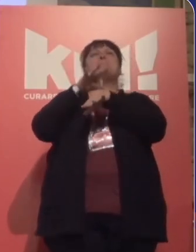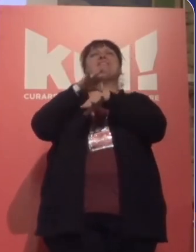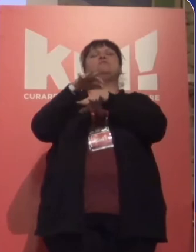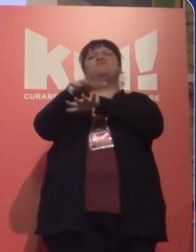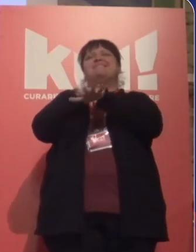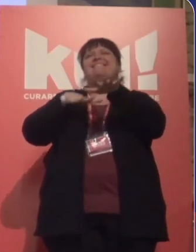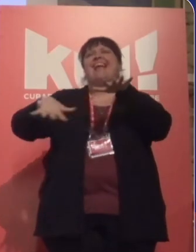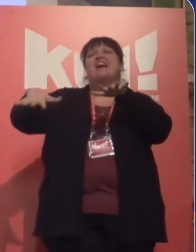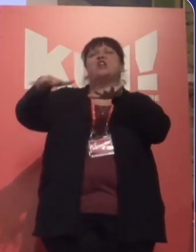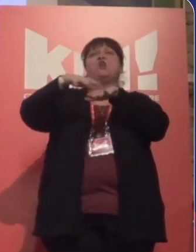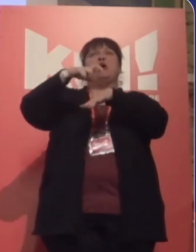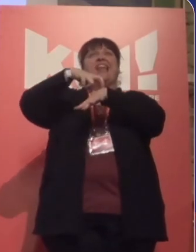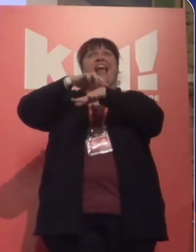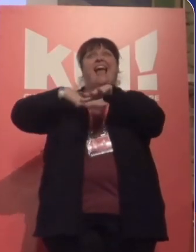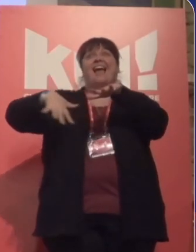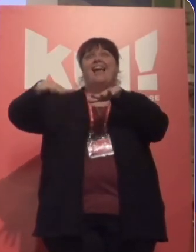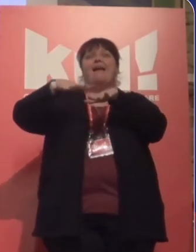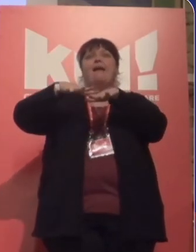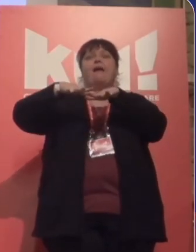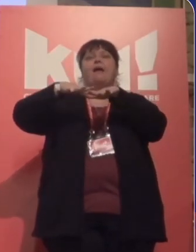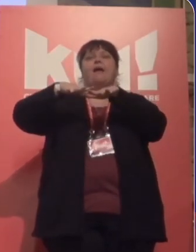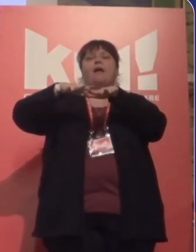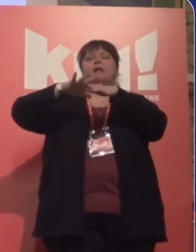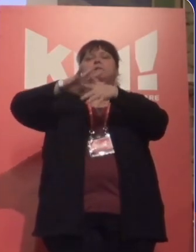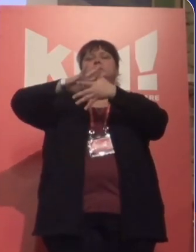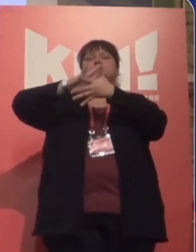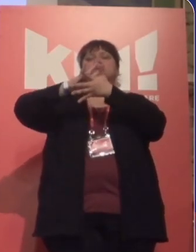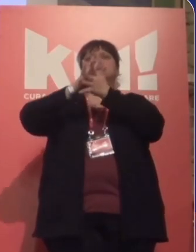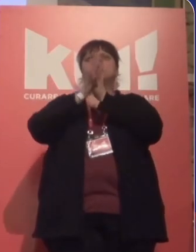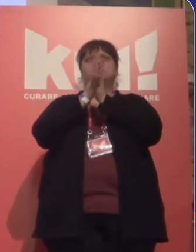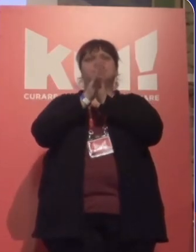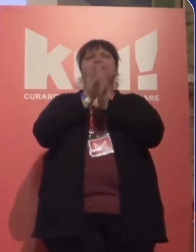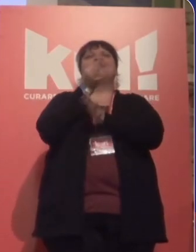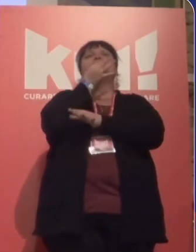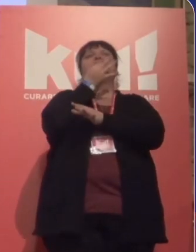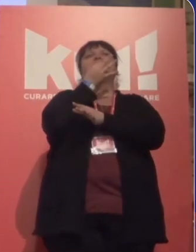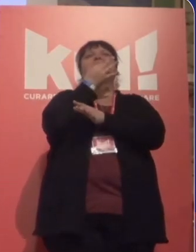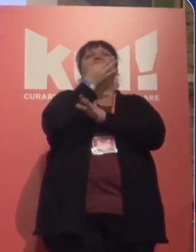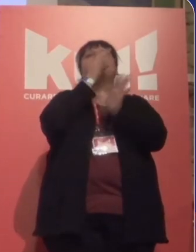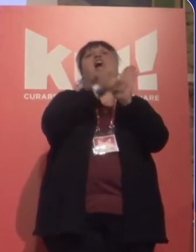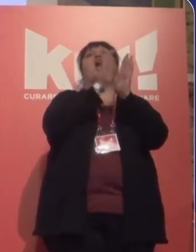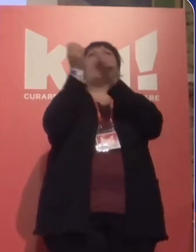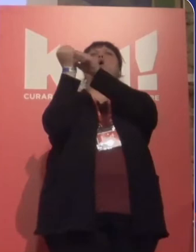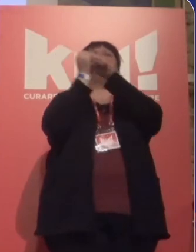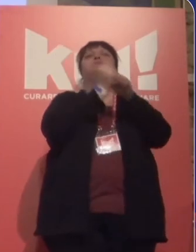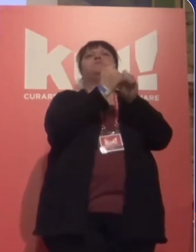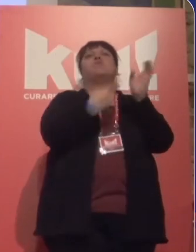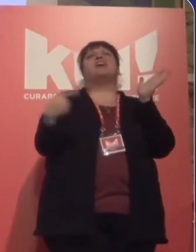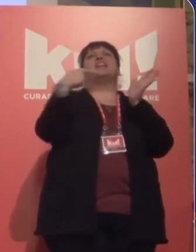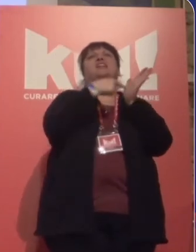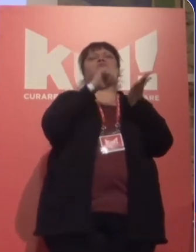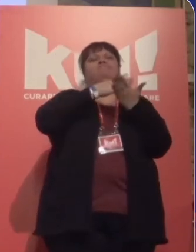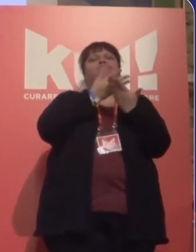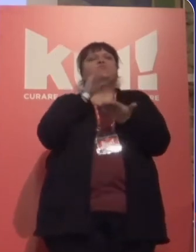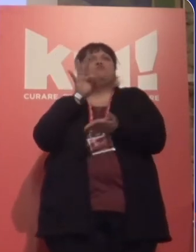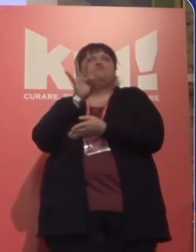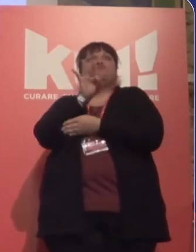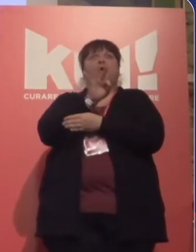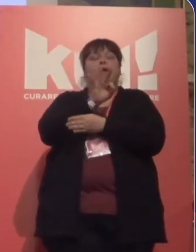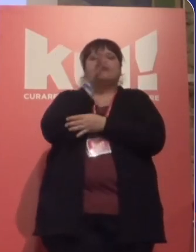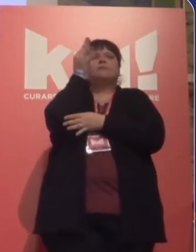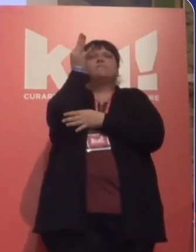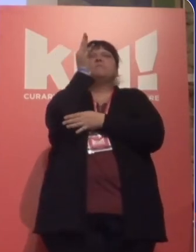centro la costituzione soprattutto certi suoi valori trascurati